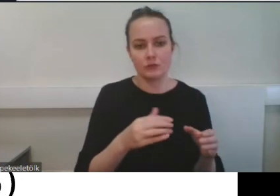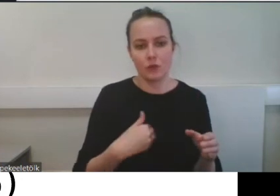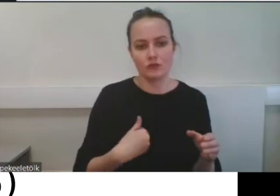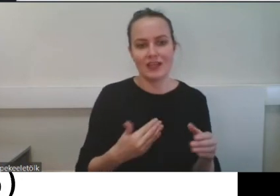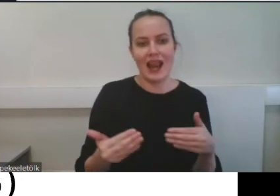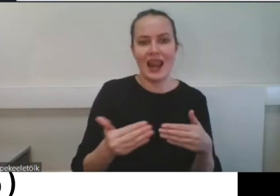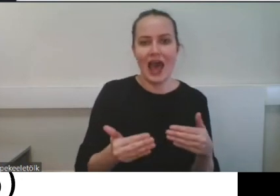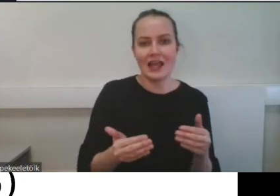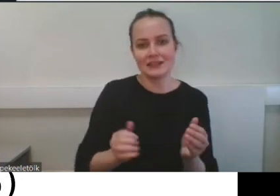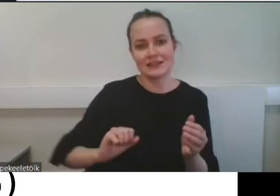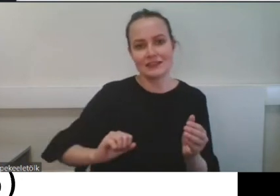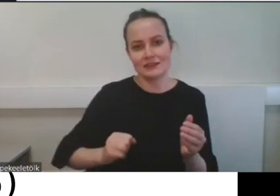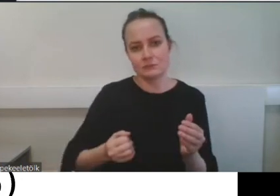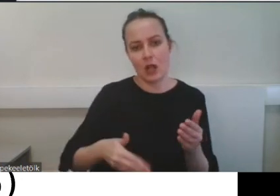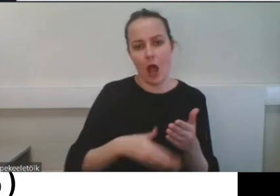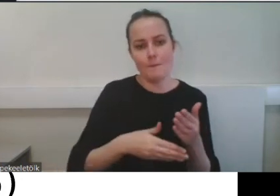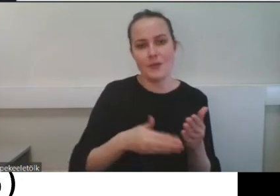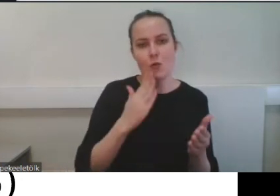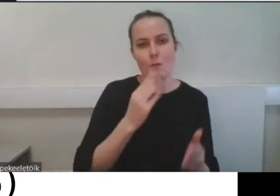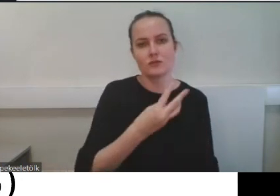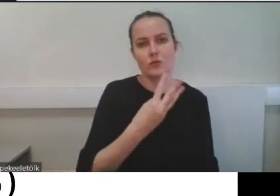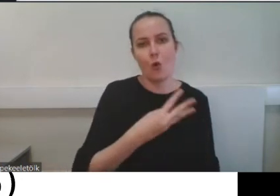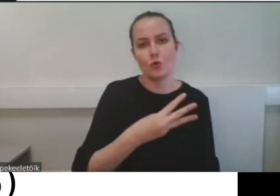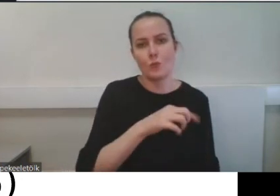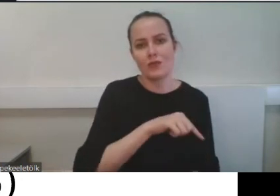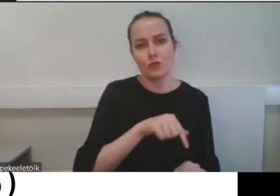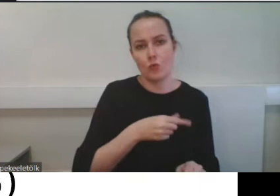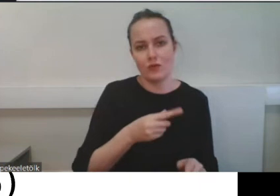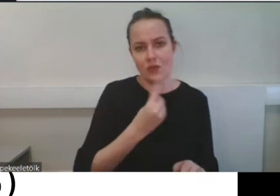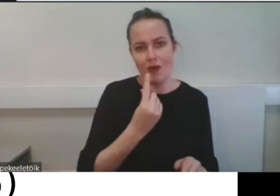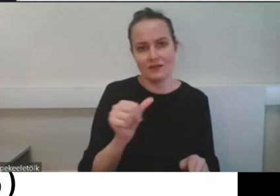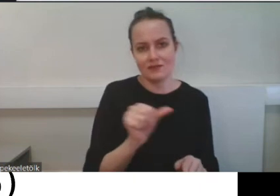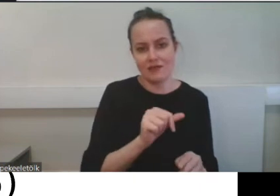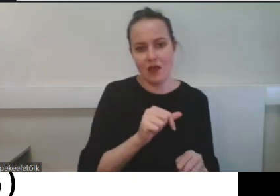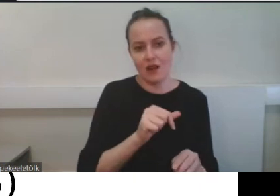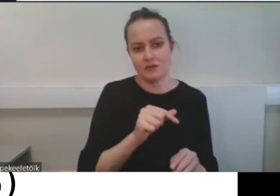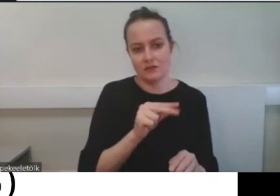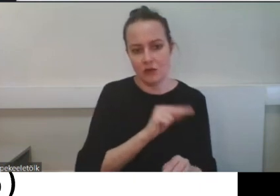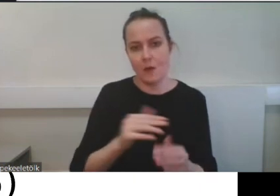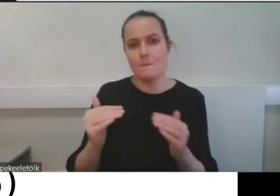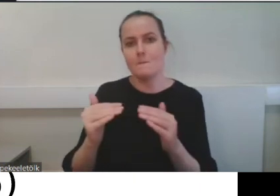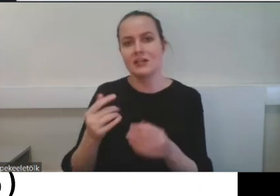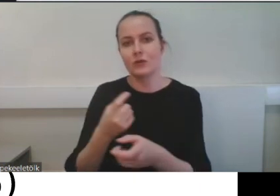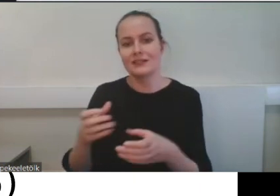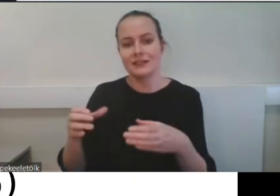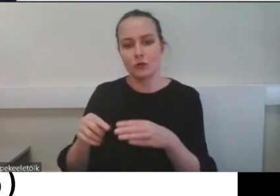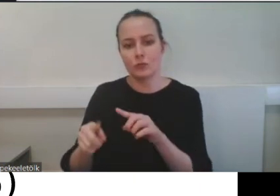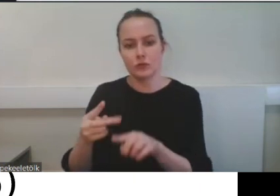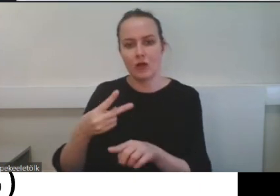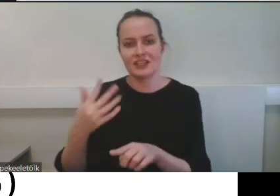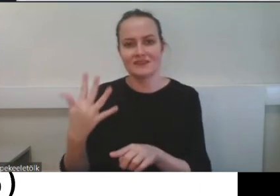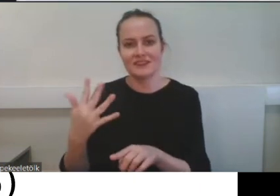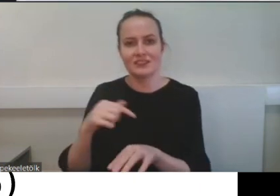14% kuulub siis suure kõrge riskiga ja 21 mõõduka riskiga rühma neist. Puude